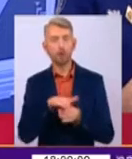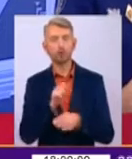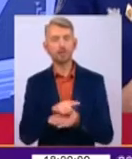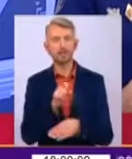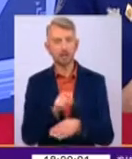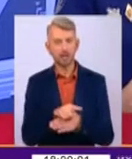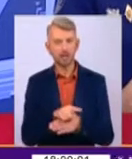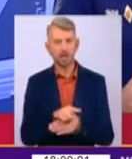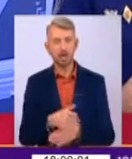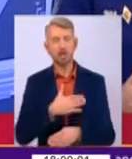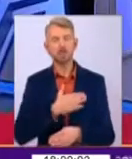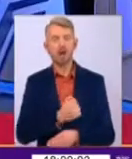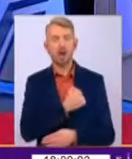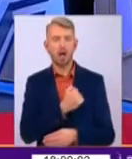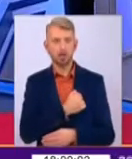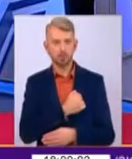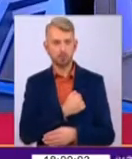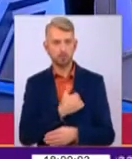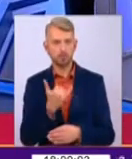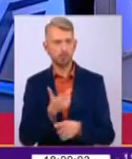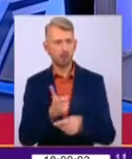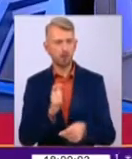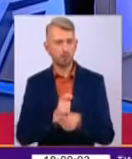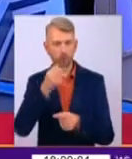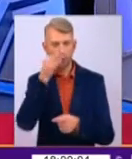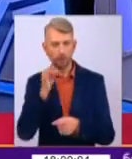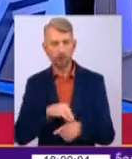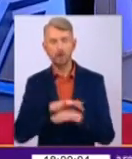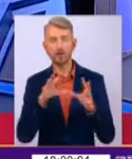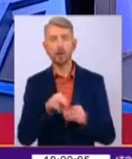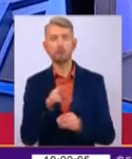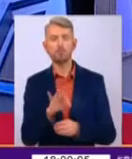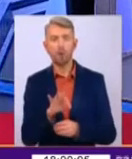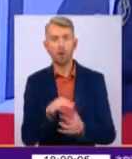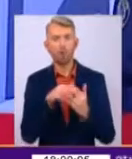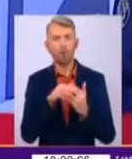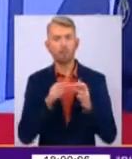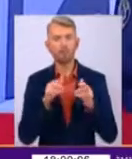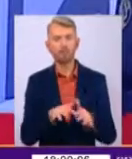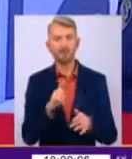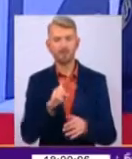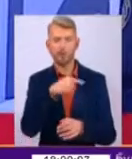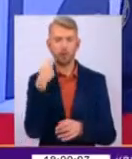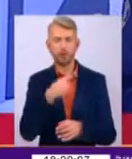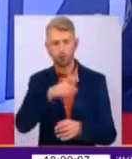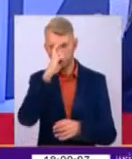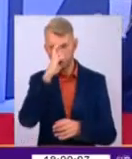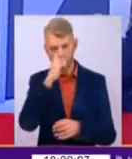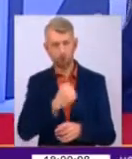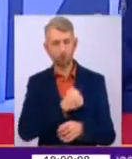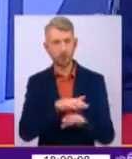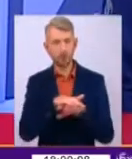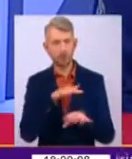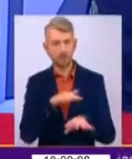завдання. Наша армія стала найбільш досвідчена, а взагалі по бойовим діям з Російською Федерацією Збройним